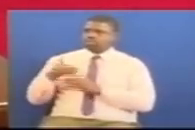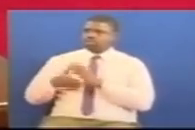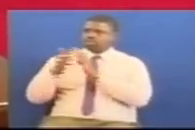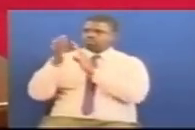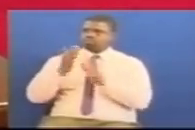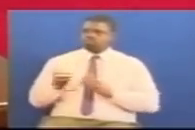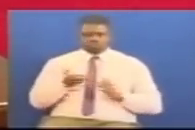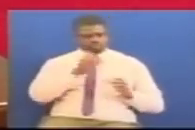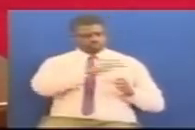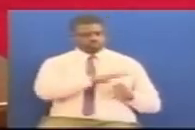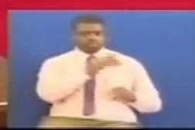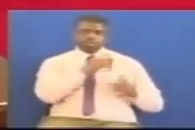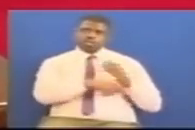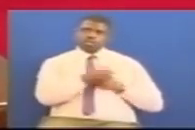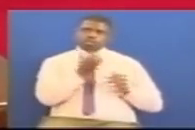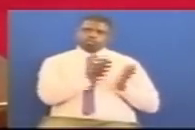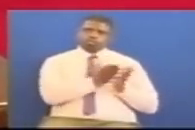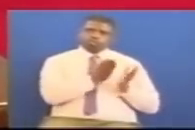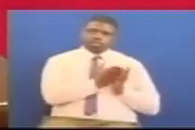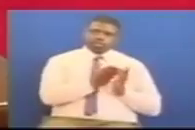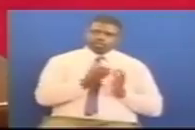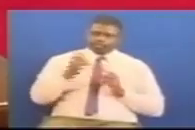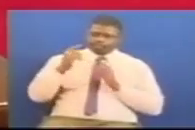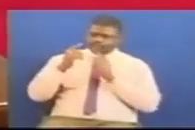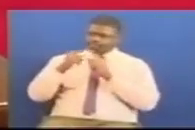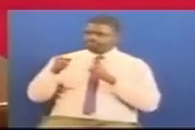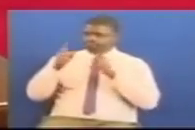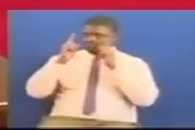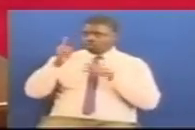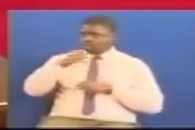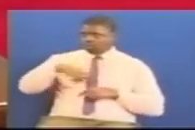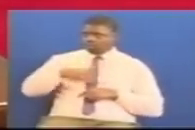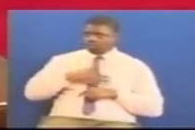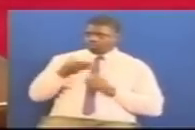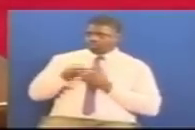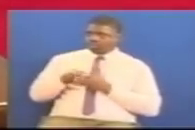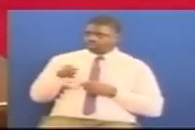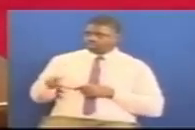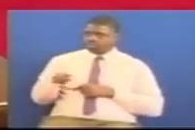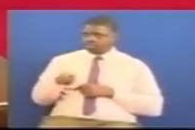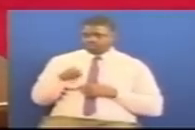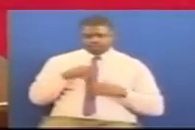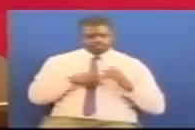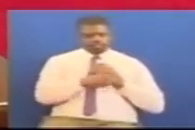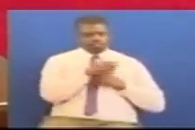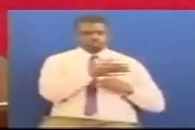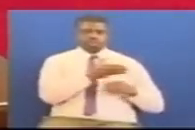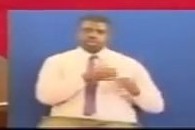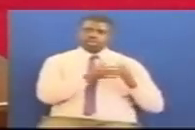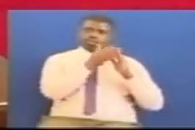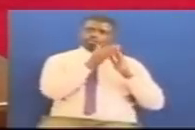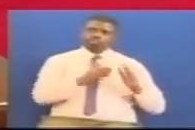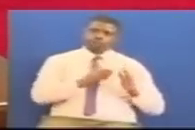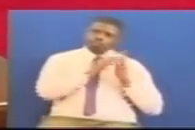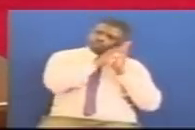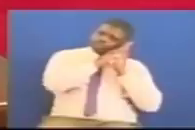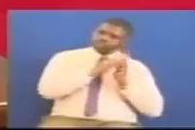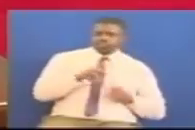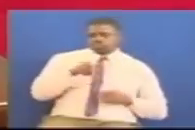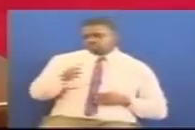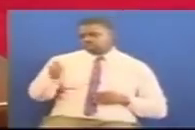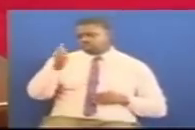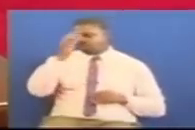miundombinu katika shule na vyuo vyetu, na kati ya fedha hizo nyingi zimeenda vile vile katika kujenga hostel na mabweni. Lakini yeye mwenyewe